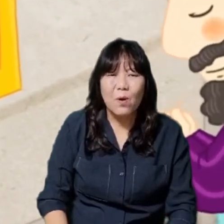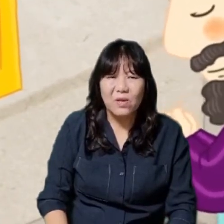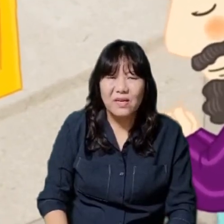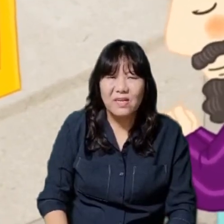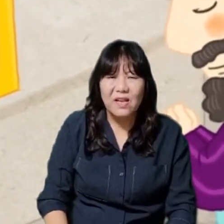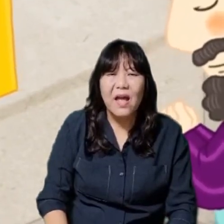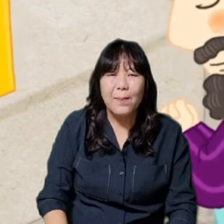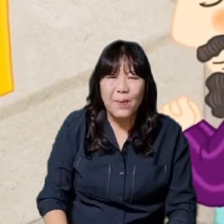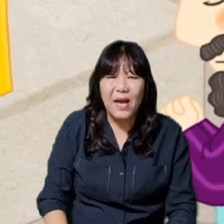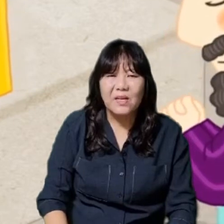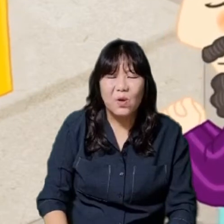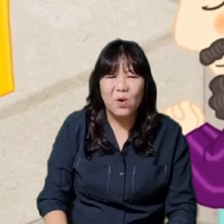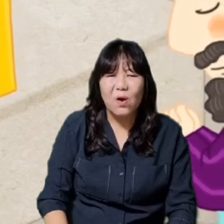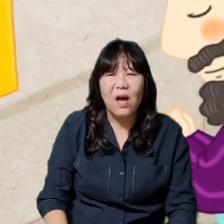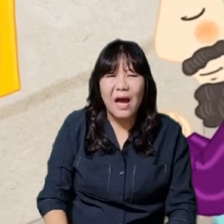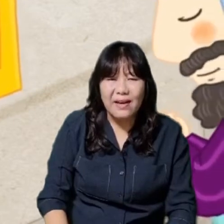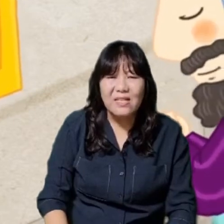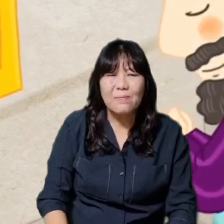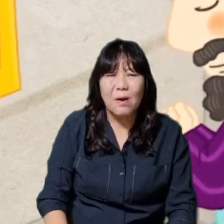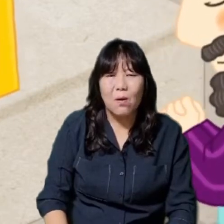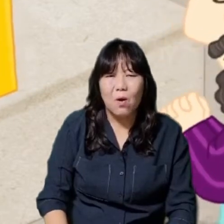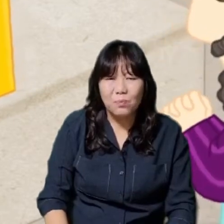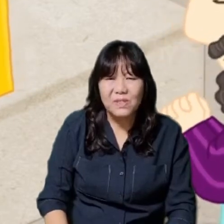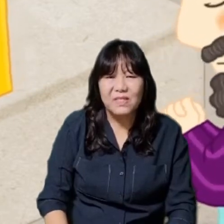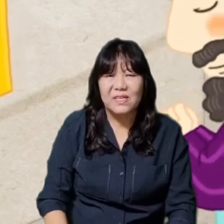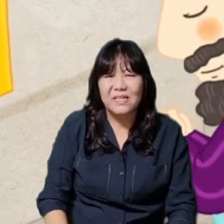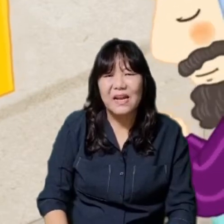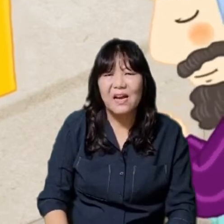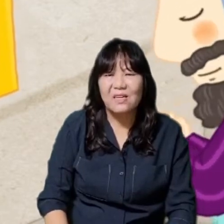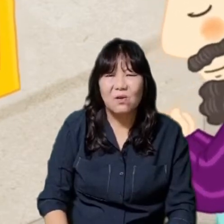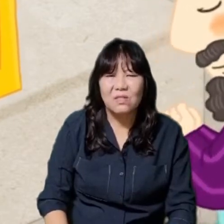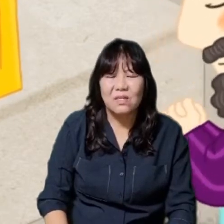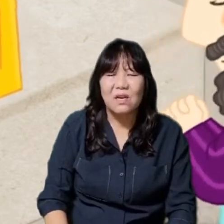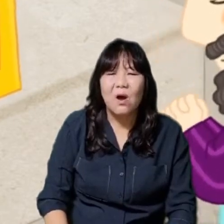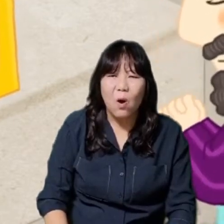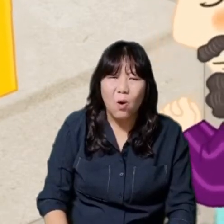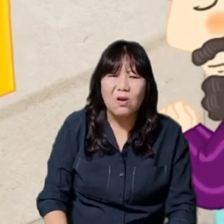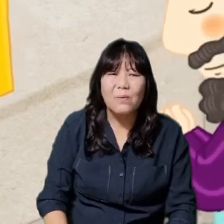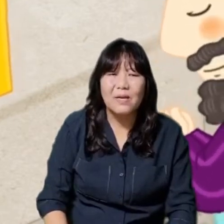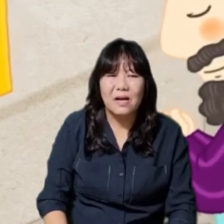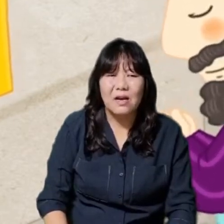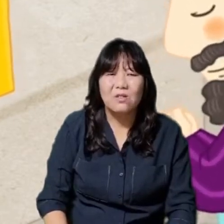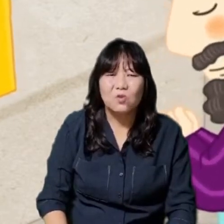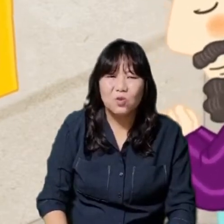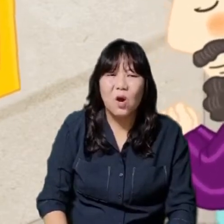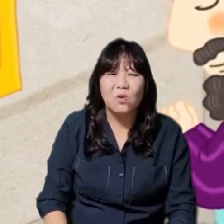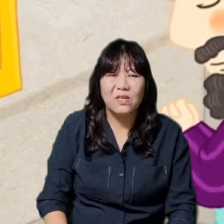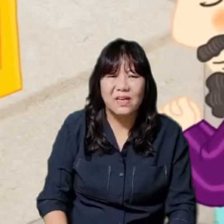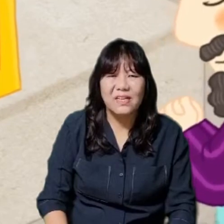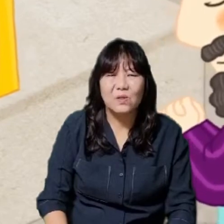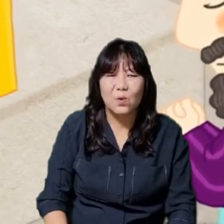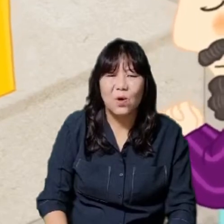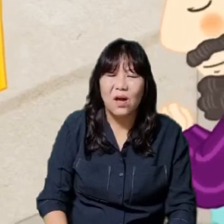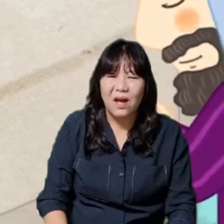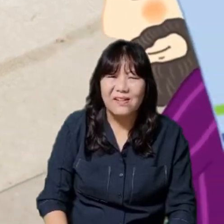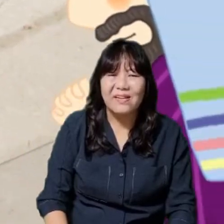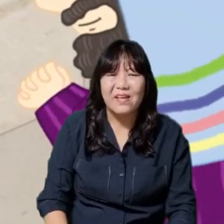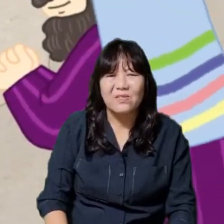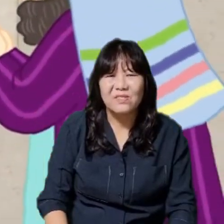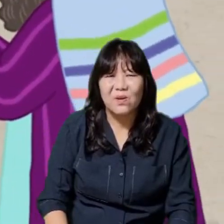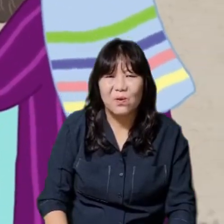하나님의 법궤를 빼앗겨 하나님 없이 살아가는 것이 얼마나 두려운